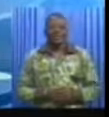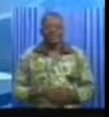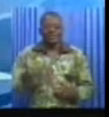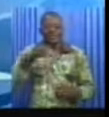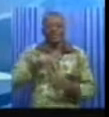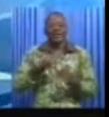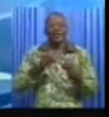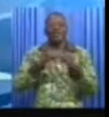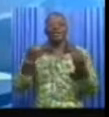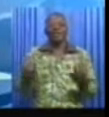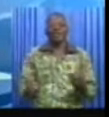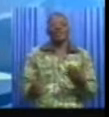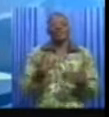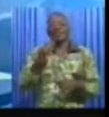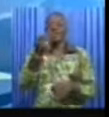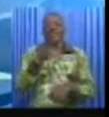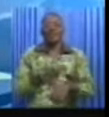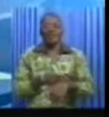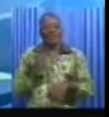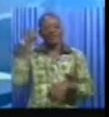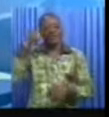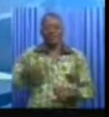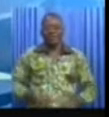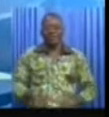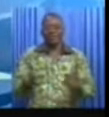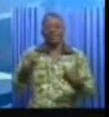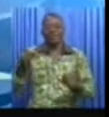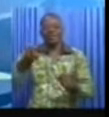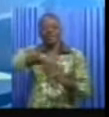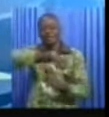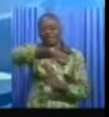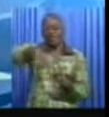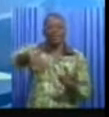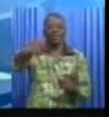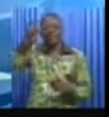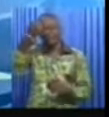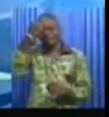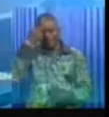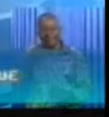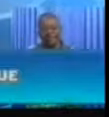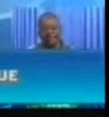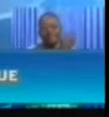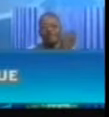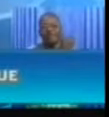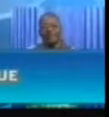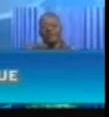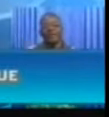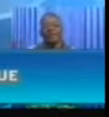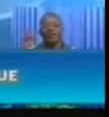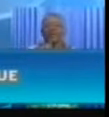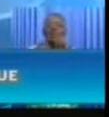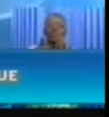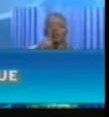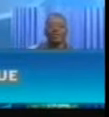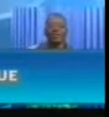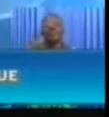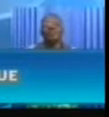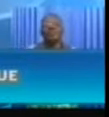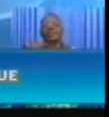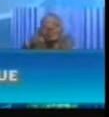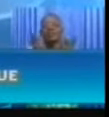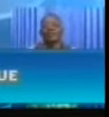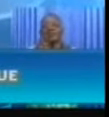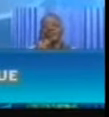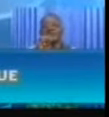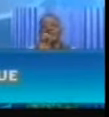Dans l'actualité du 13h15, la suite de la tournée du gouvernement dans les régions du Burkina, dialogue inclusif et mise en place du Sénat